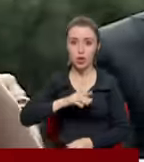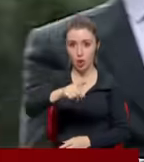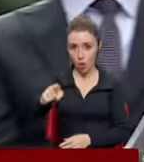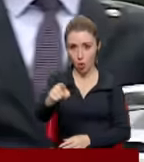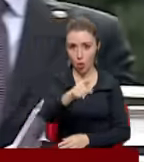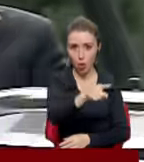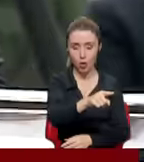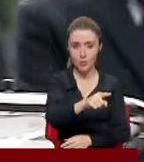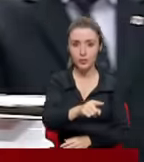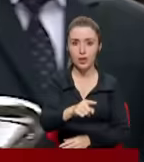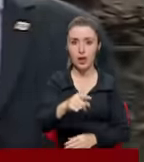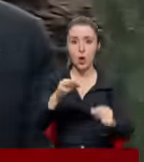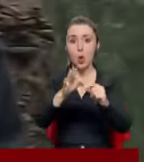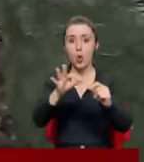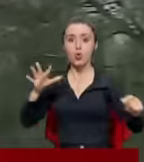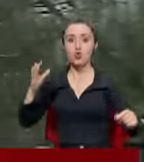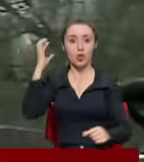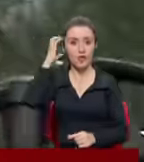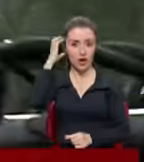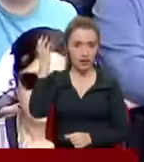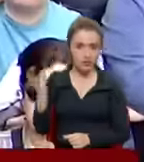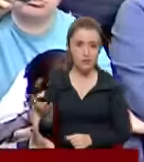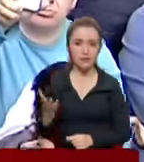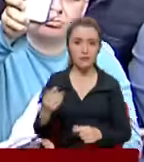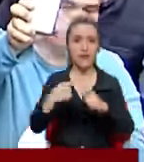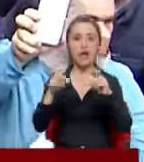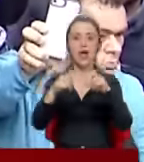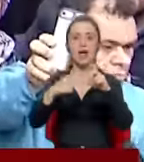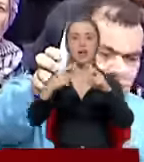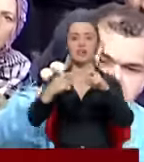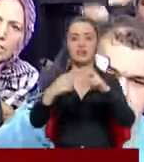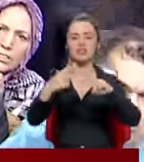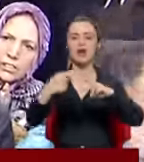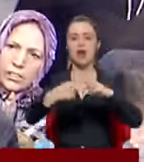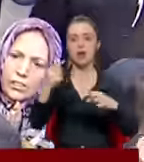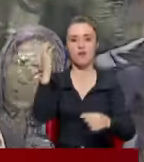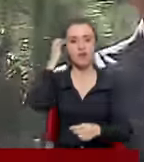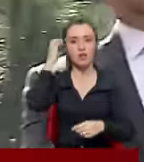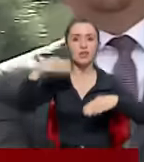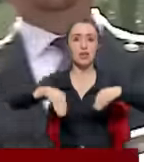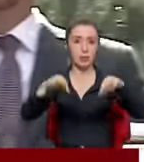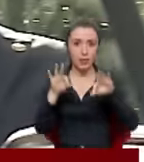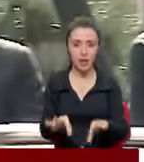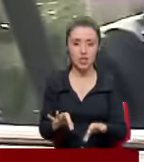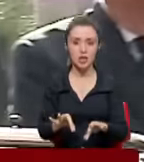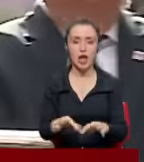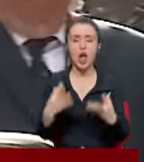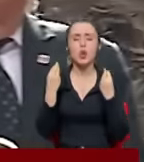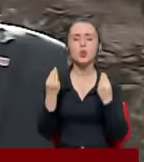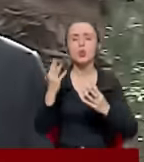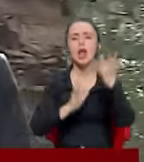talara Okçuluk vakıflarına Ensar vakıflarına çekmeye başladı güzelim